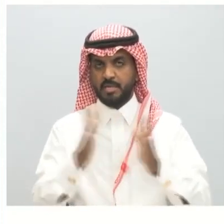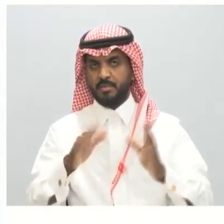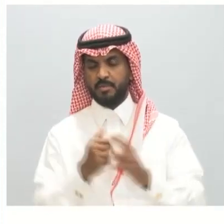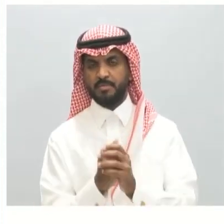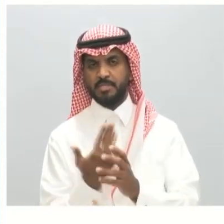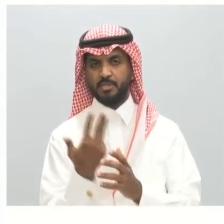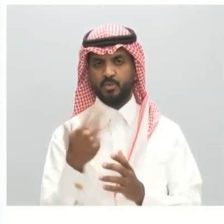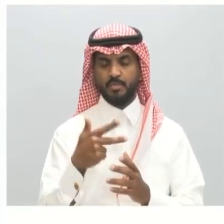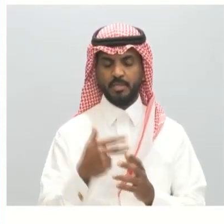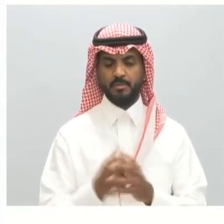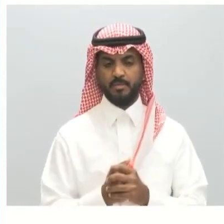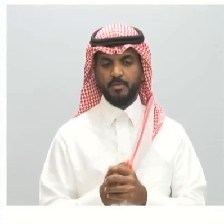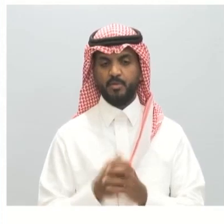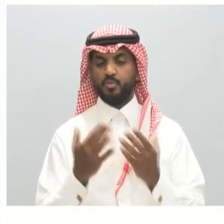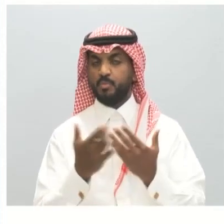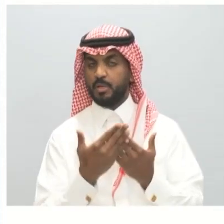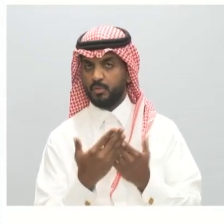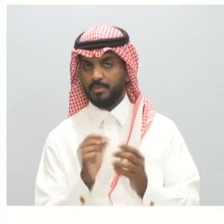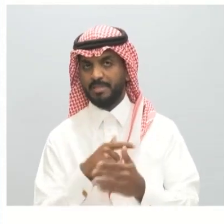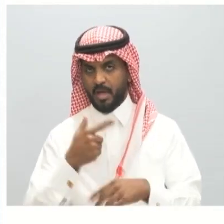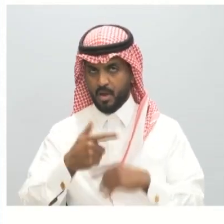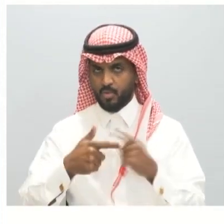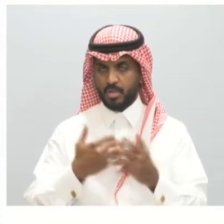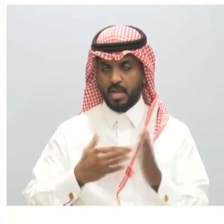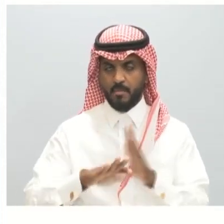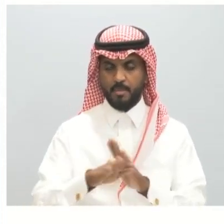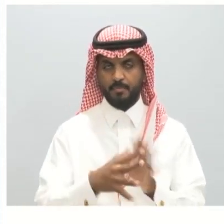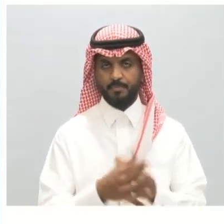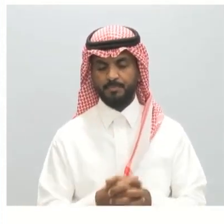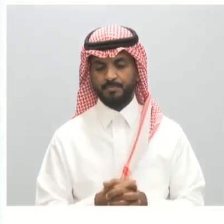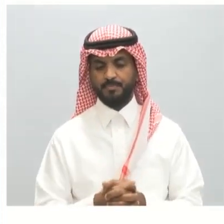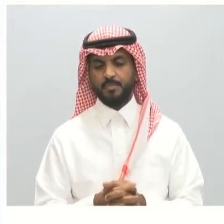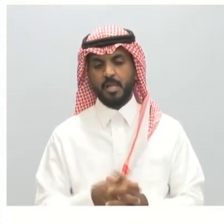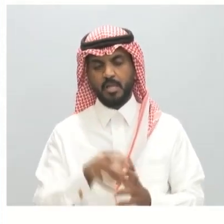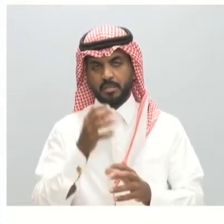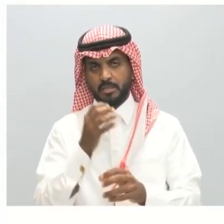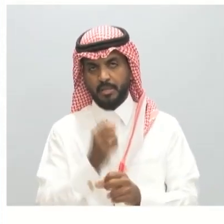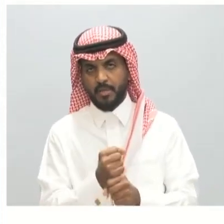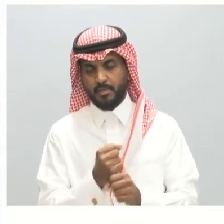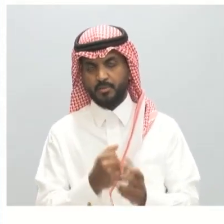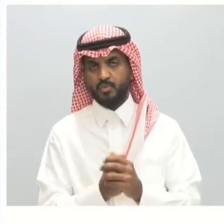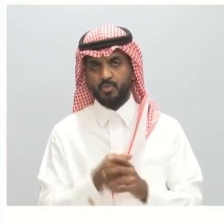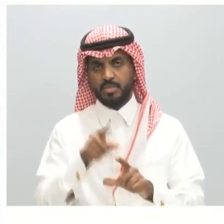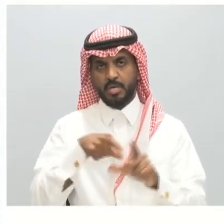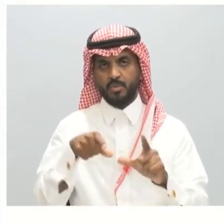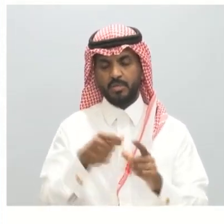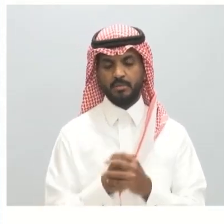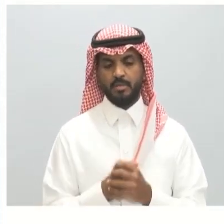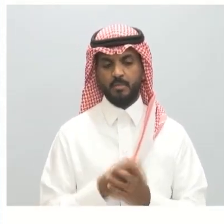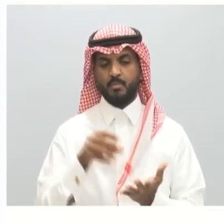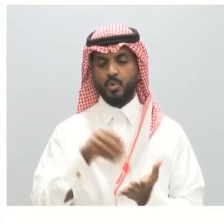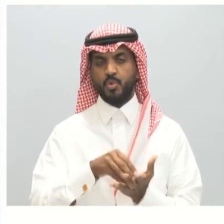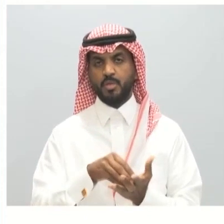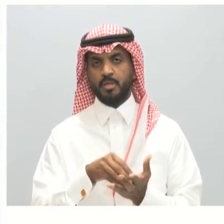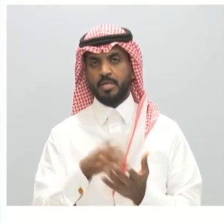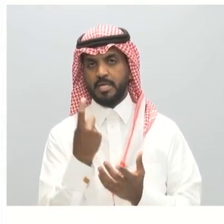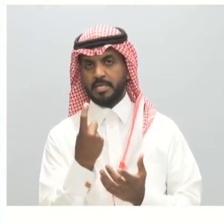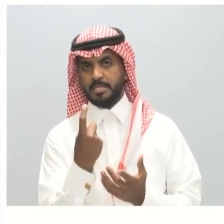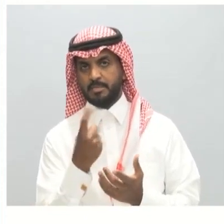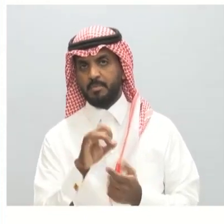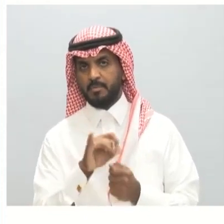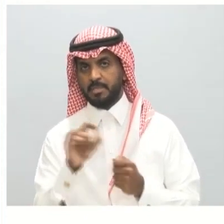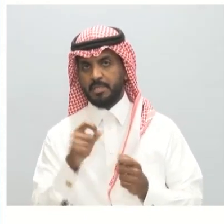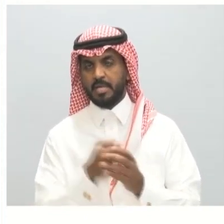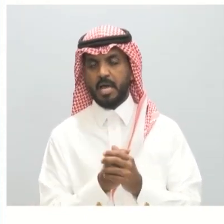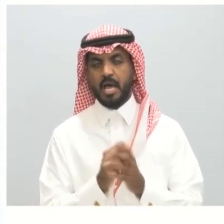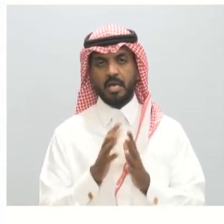89 ثم نطلب منها التحرك الى الامام ثم الانتظار حتى تكون زاويه او موضع اكس بالمليمتر